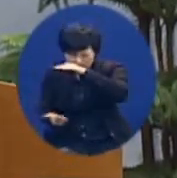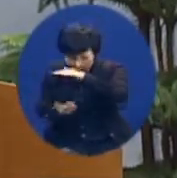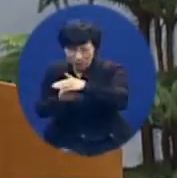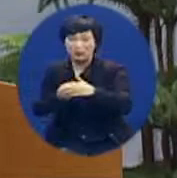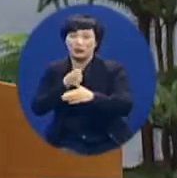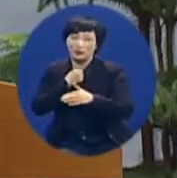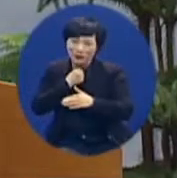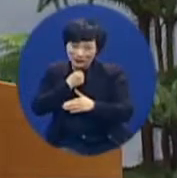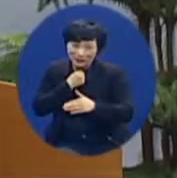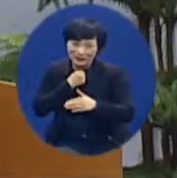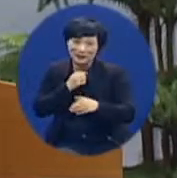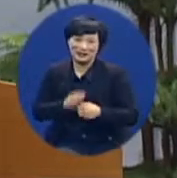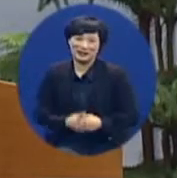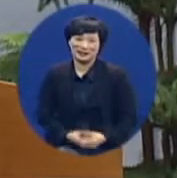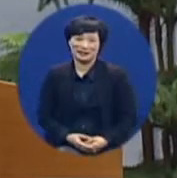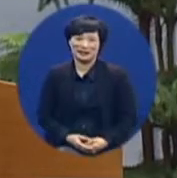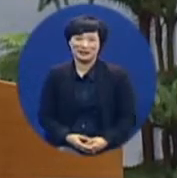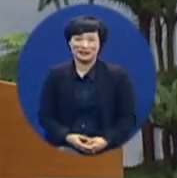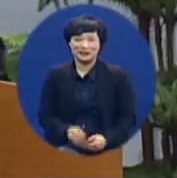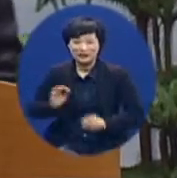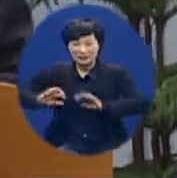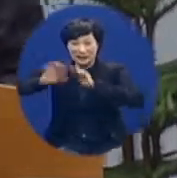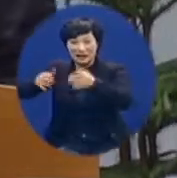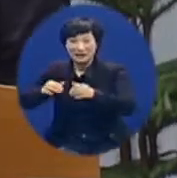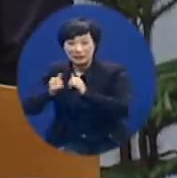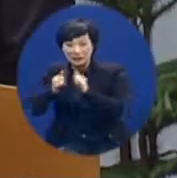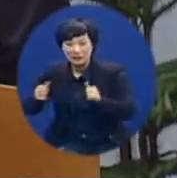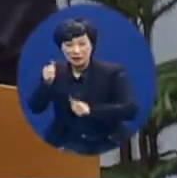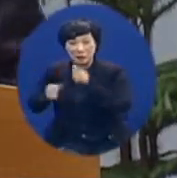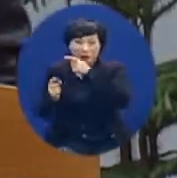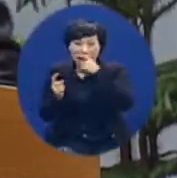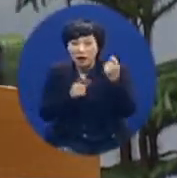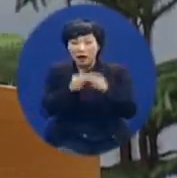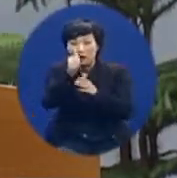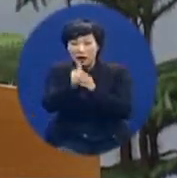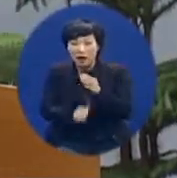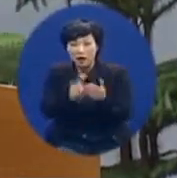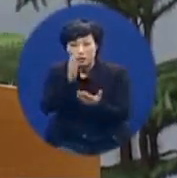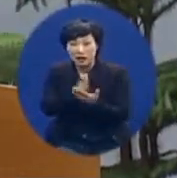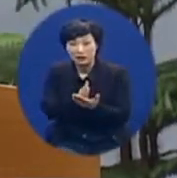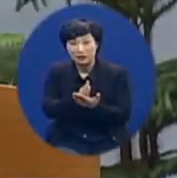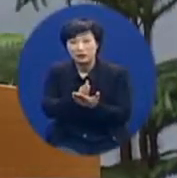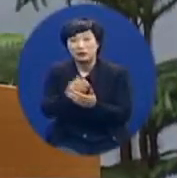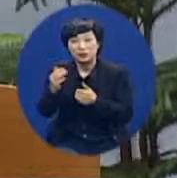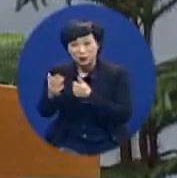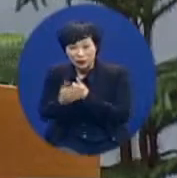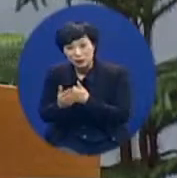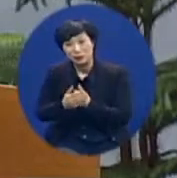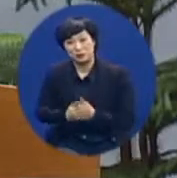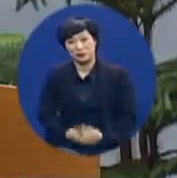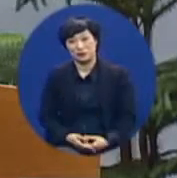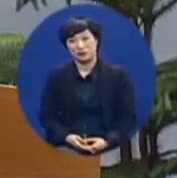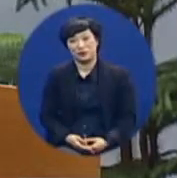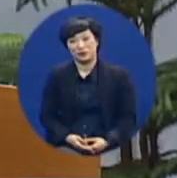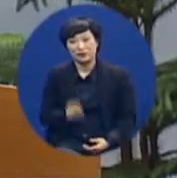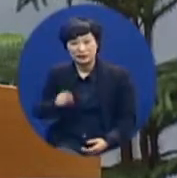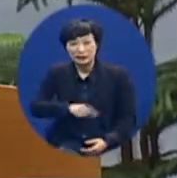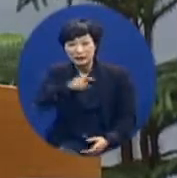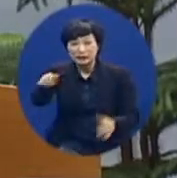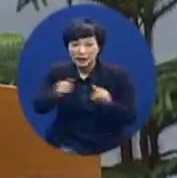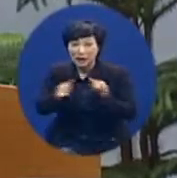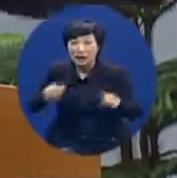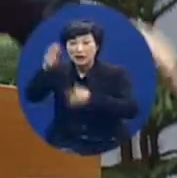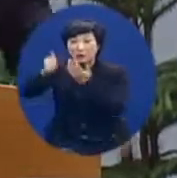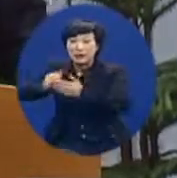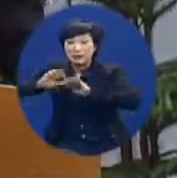원합니다 아멘이 나라 백성이 시험들 끌려가지 않도록 시험들지 말게 하옵소서 아멘 이들에게이 땅에